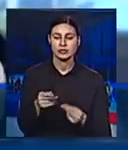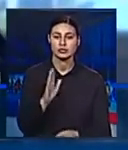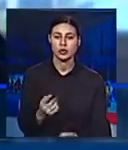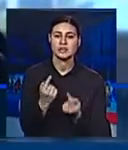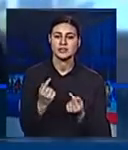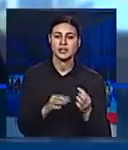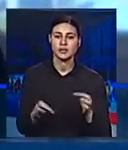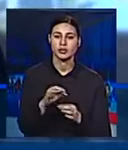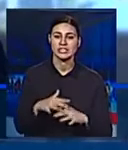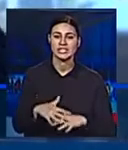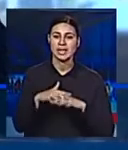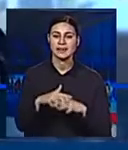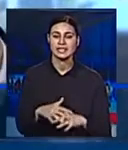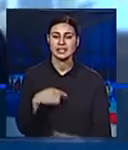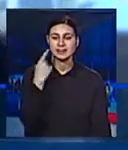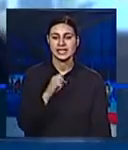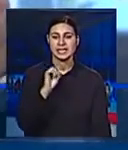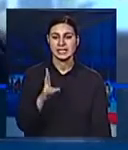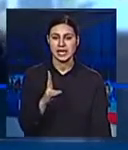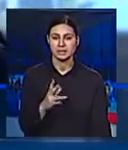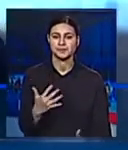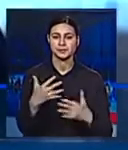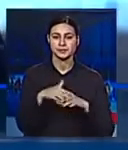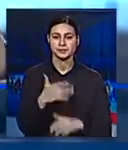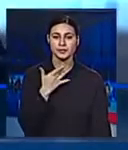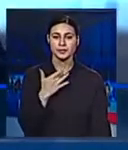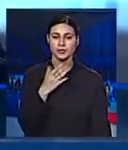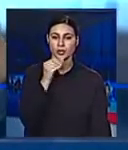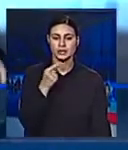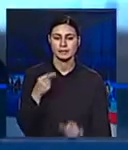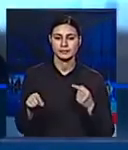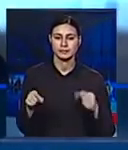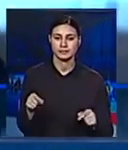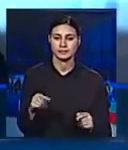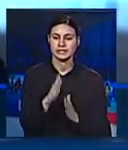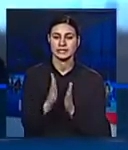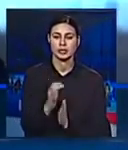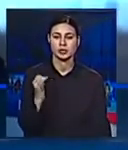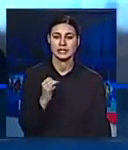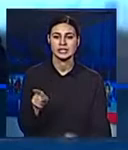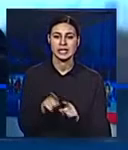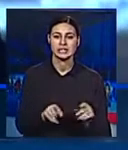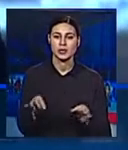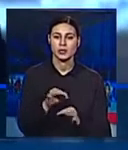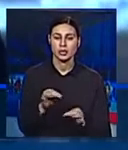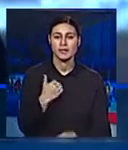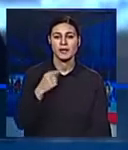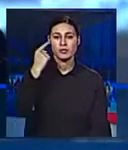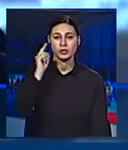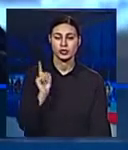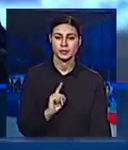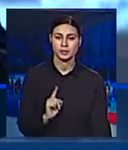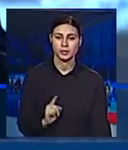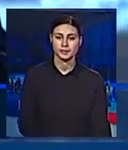მსხვილ პროექტებზე თანადაფინანსების სახით, ან ინტერმუნიციპალური მნიშვნელობის, როცა რამდენიმე მუნიციპალიტეტის საერთო ინტერესში ესეთ პროექტებზე. ჩვენ ფიქრობთ, რომ